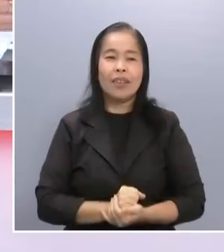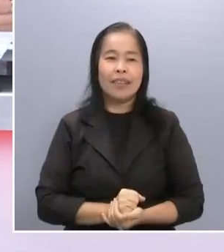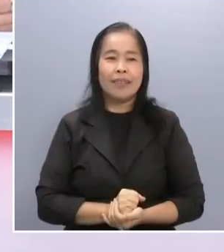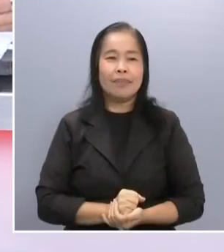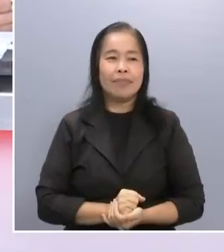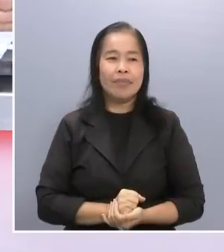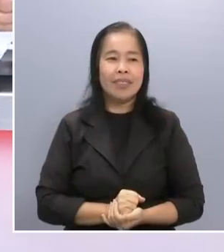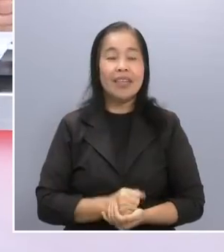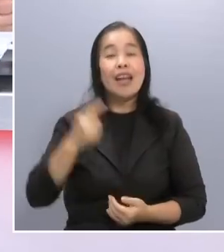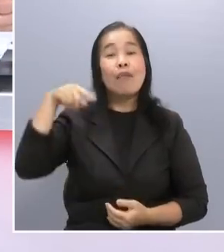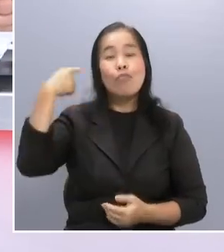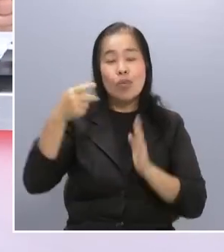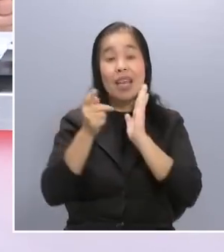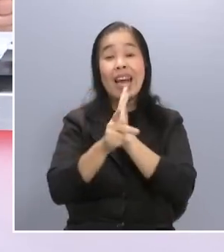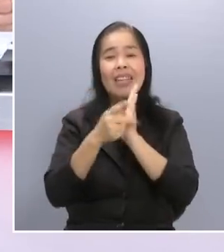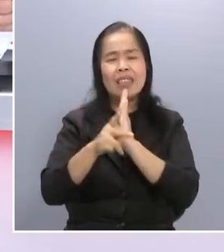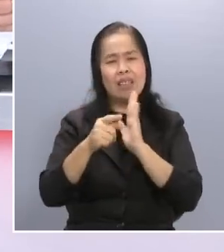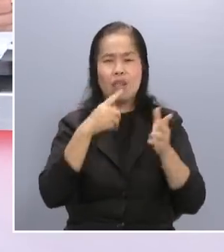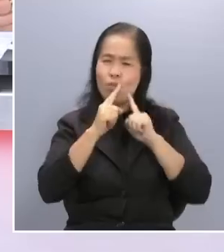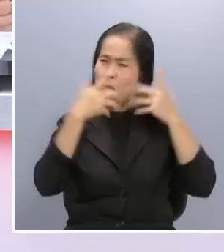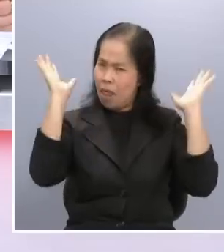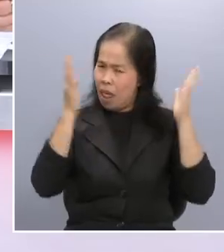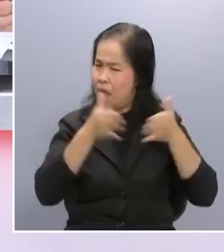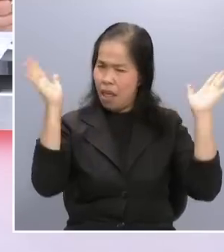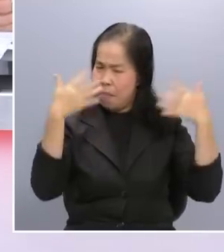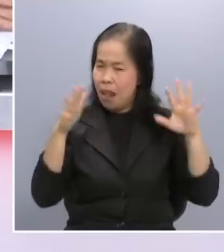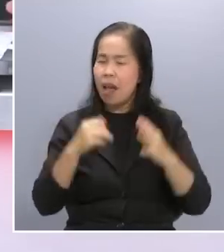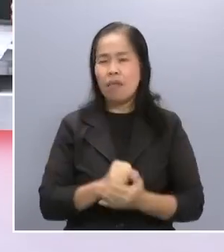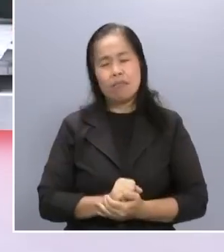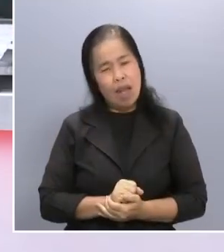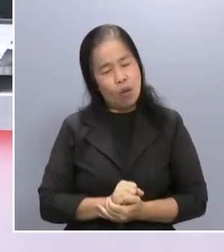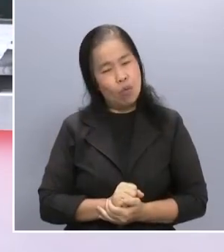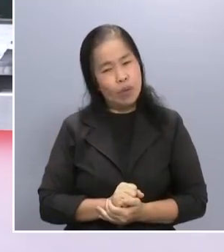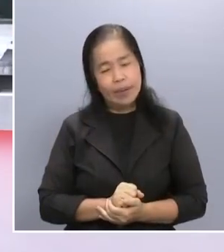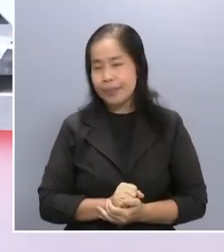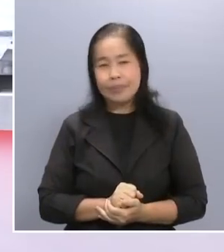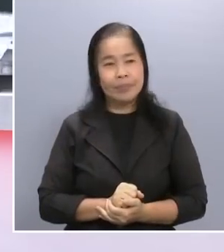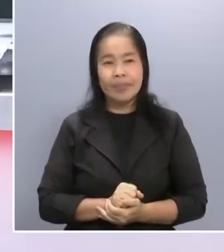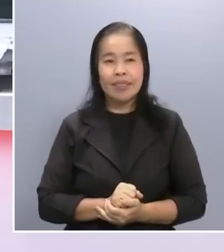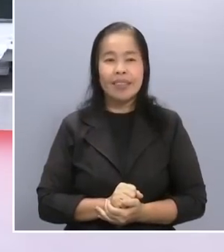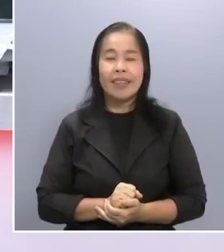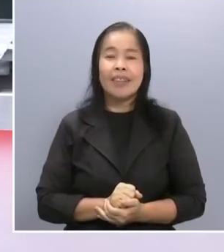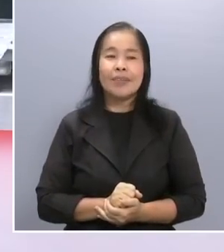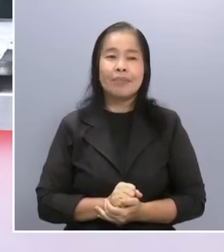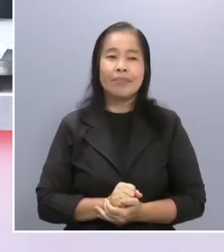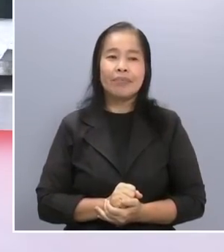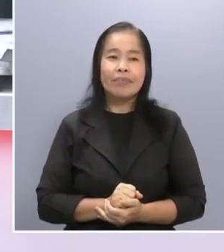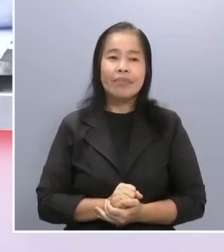ค่ะแล้วสาวกาฬสินธุ์ก็เลิกคุยไปแล้วด้วยนะ ว่าอย่าง น ั้น ค่ะ แหมอ้